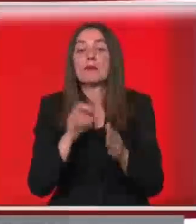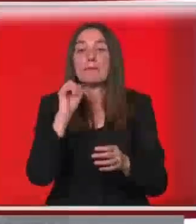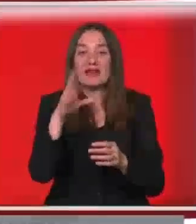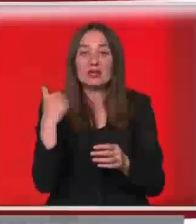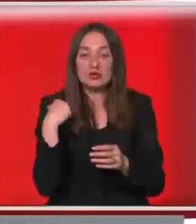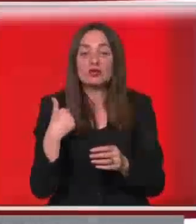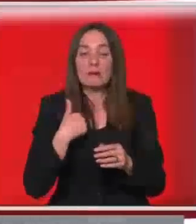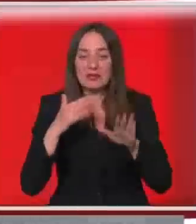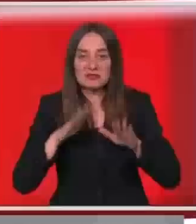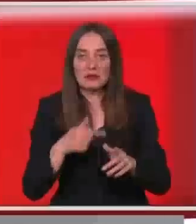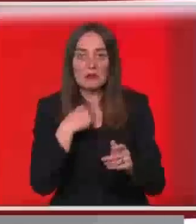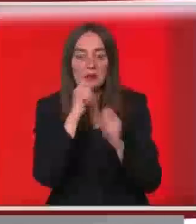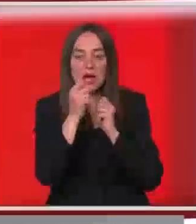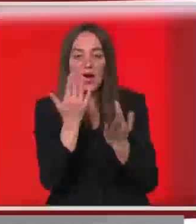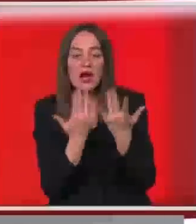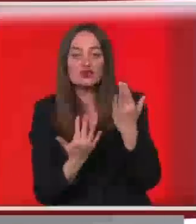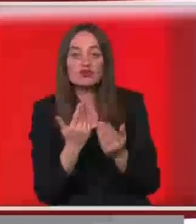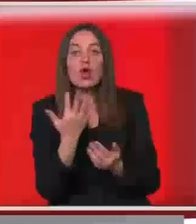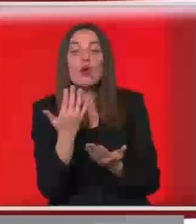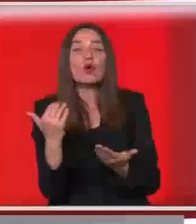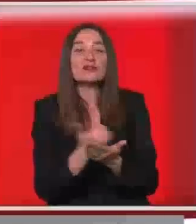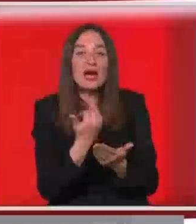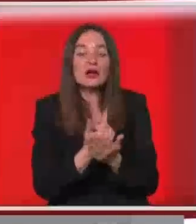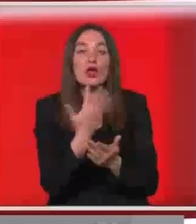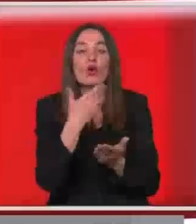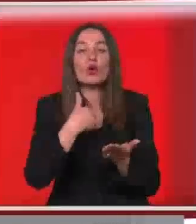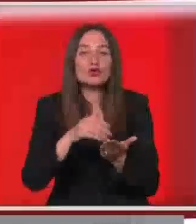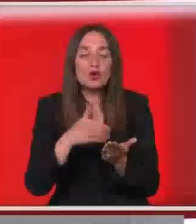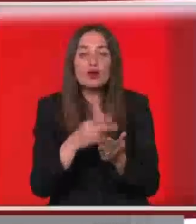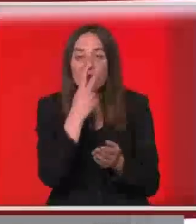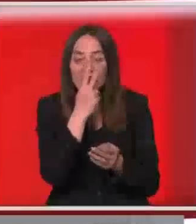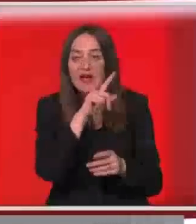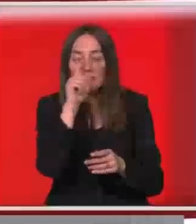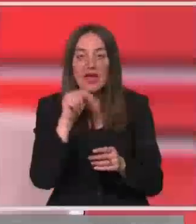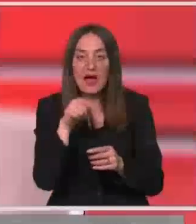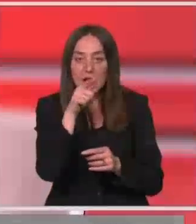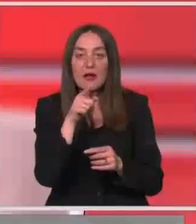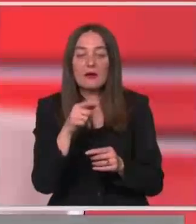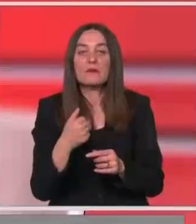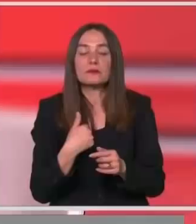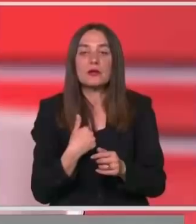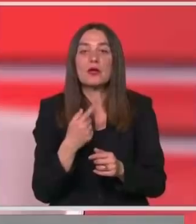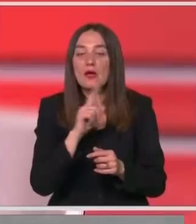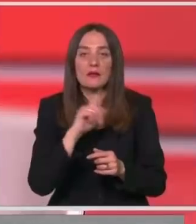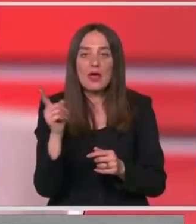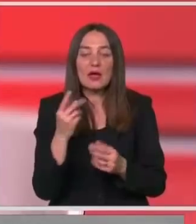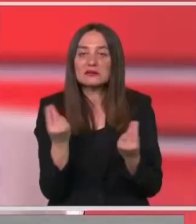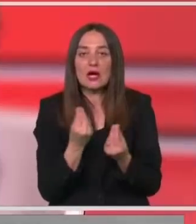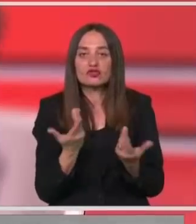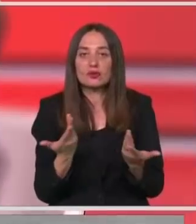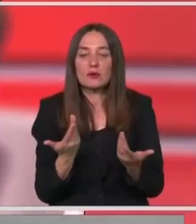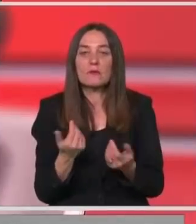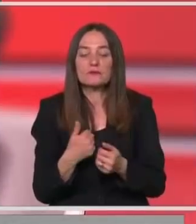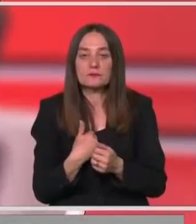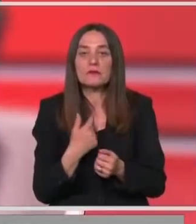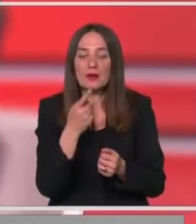mi ćemo da sednemo s vama i izračunamo koliko su vam prihodi, koliko su vam rashodi, vidimo da li ste stvarno... I doći ćemo u problem. Ne, zašto bi... Pa